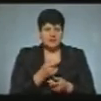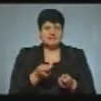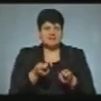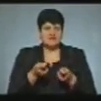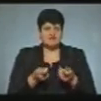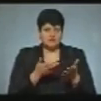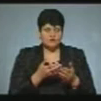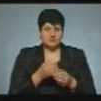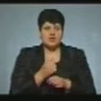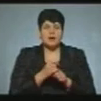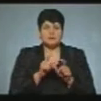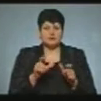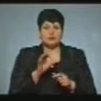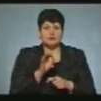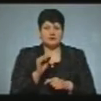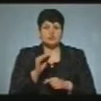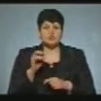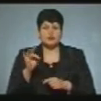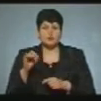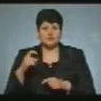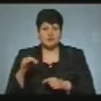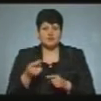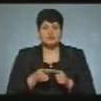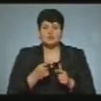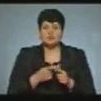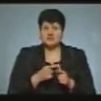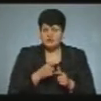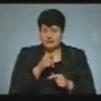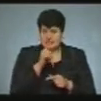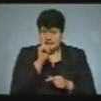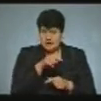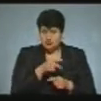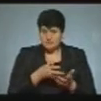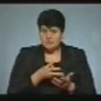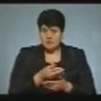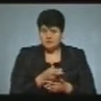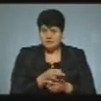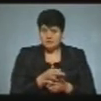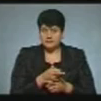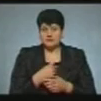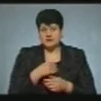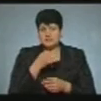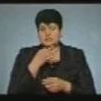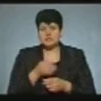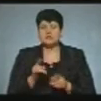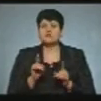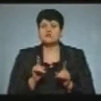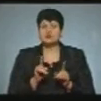завідувача аптеки Ольги Жирухи, чи вони знають, що вони сплачували. І вона відповіла,